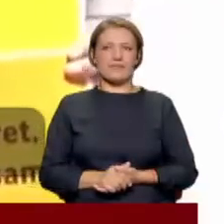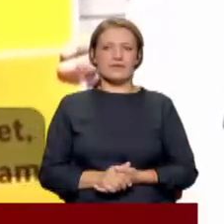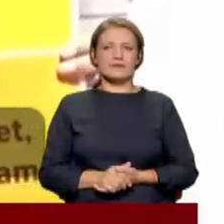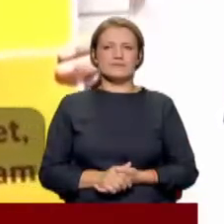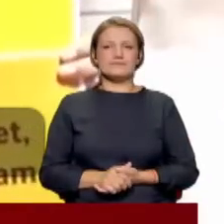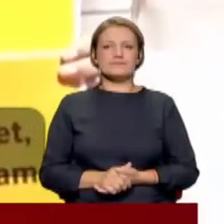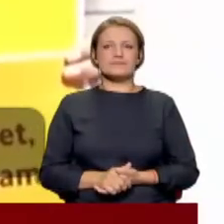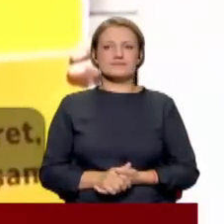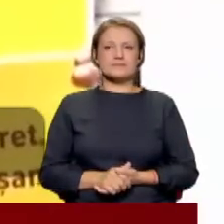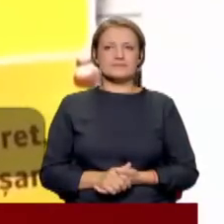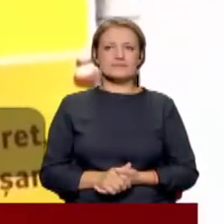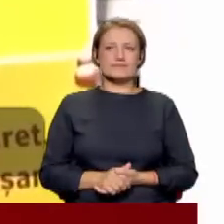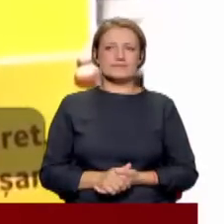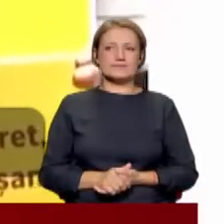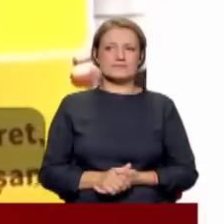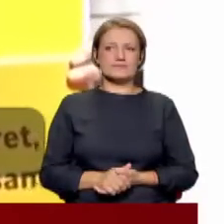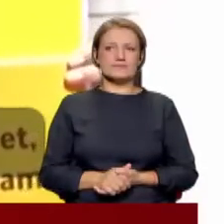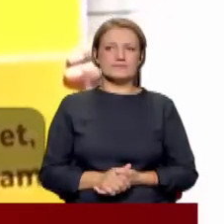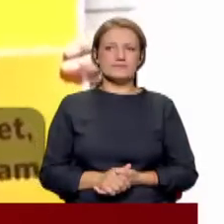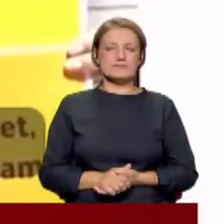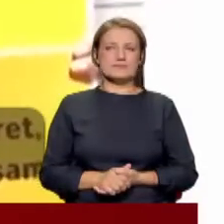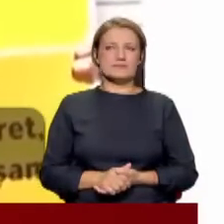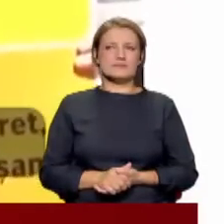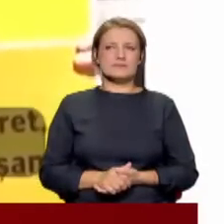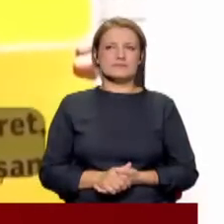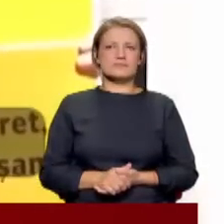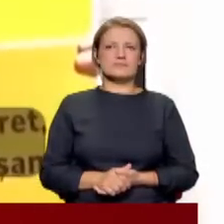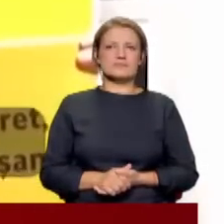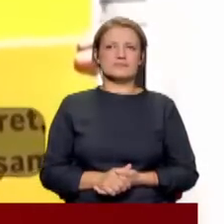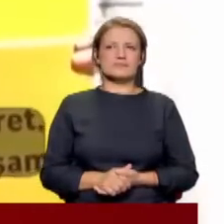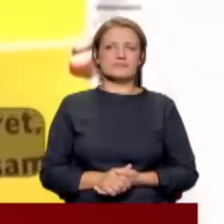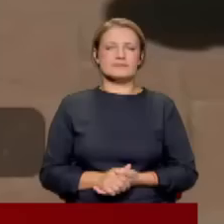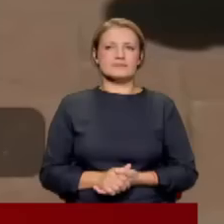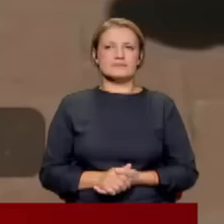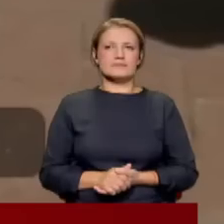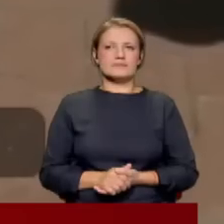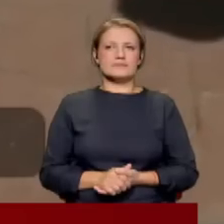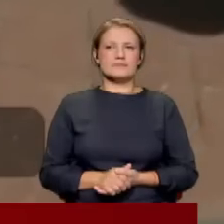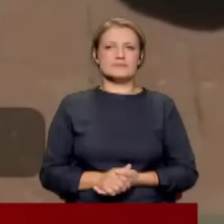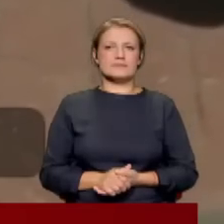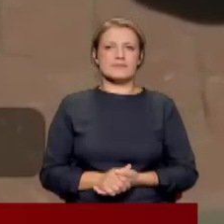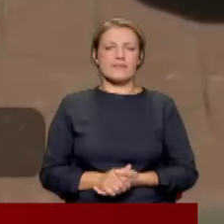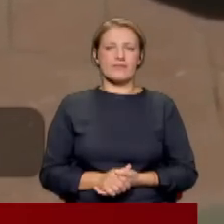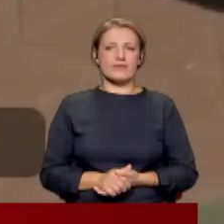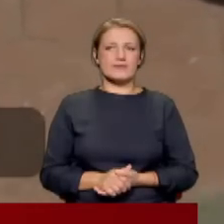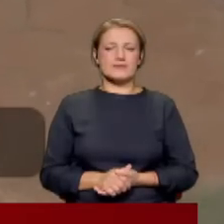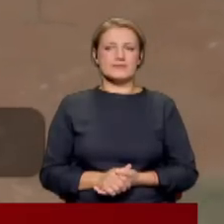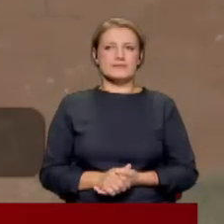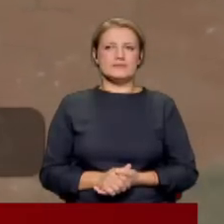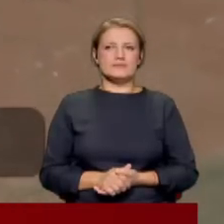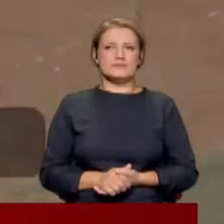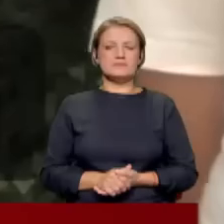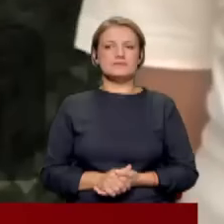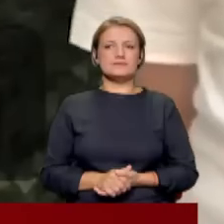Bu zamlarla yaşanmaz. Zamlar geri alınsın. Faturaları, taşları böyle. Tarihin en